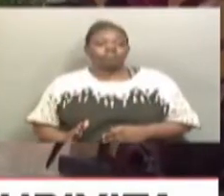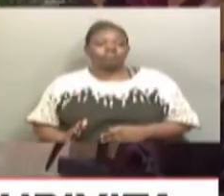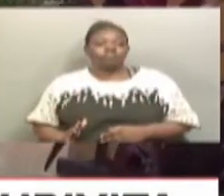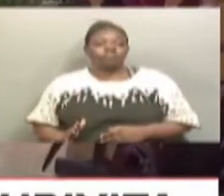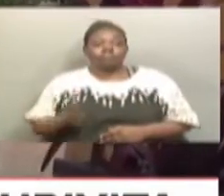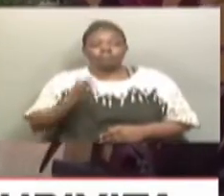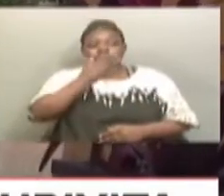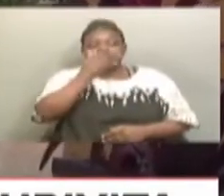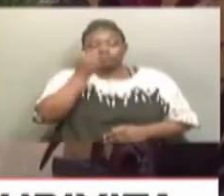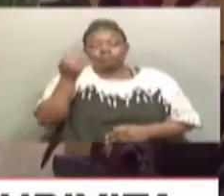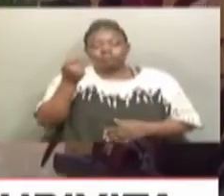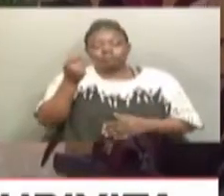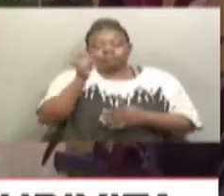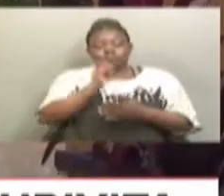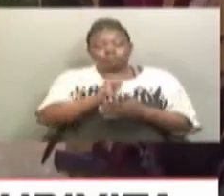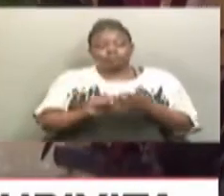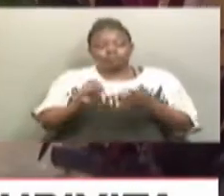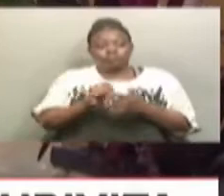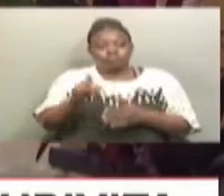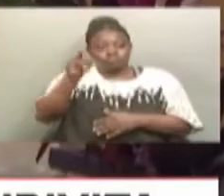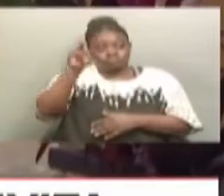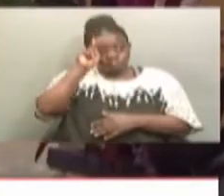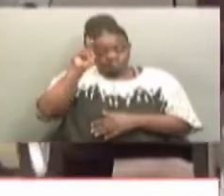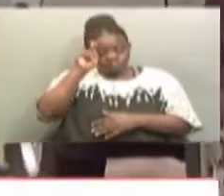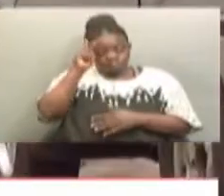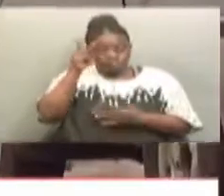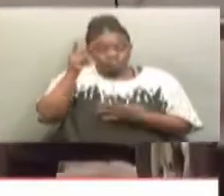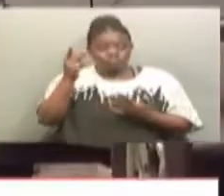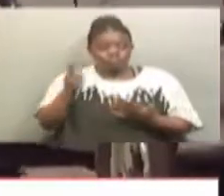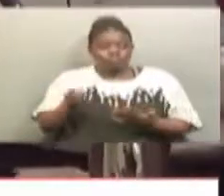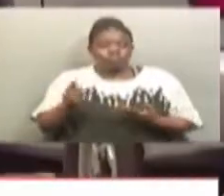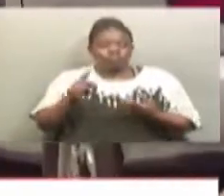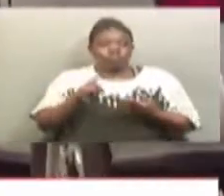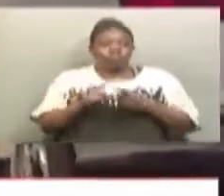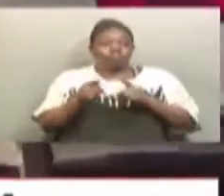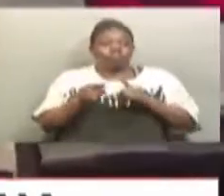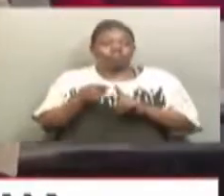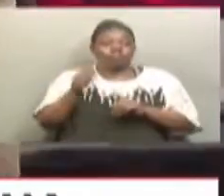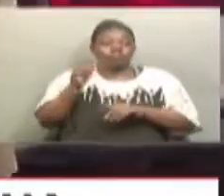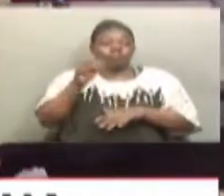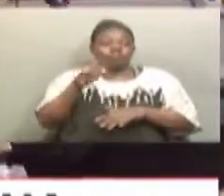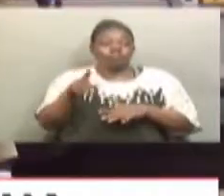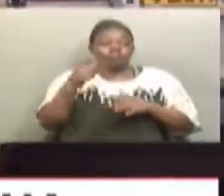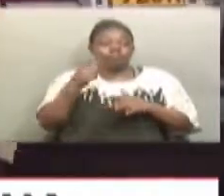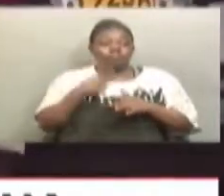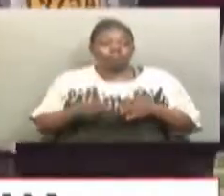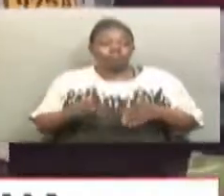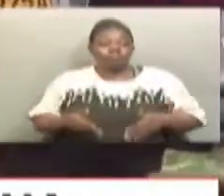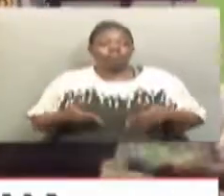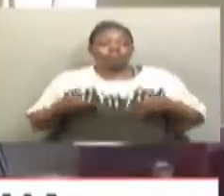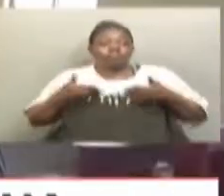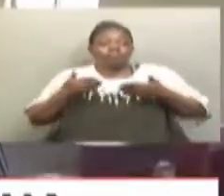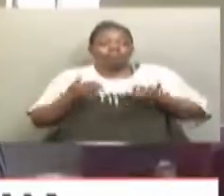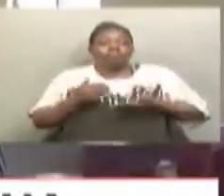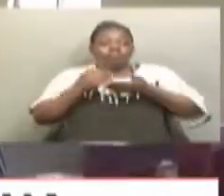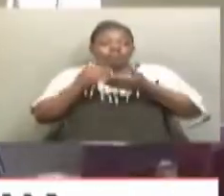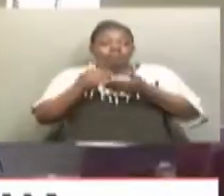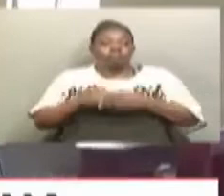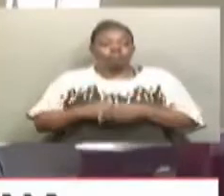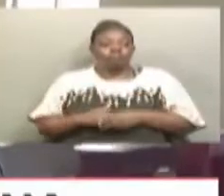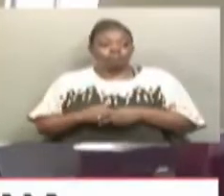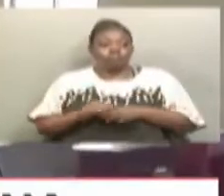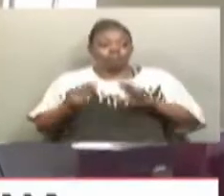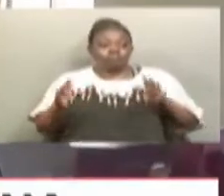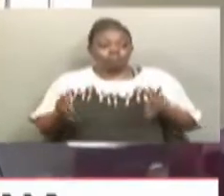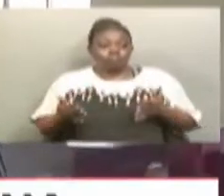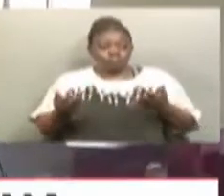of the best handwriting. He's knowledgeable. He's committed. Mukwano gwe Kaguba agambye nti yeewaayo okumuyamba. And the way he does his